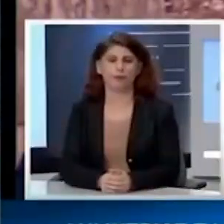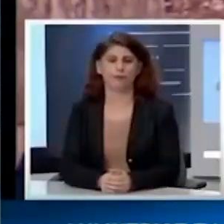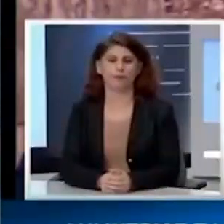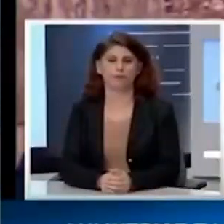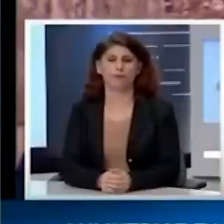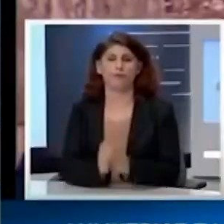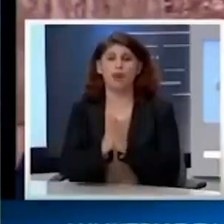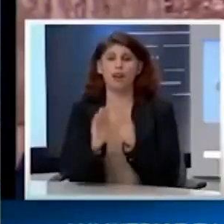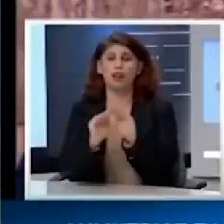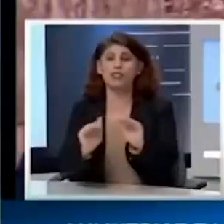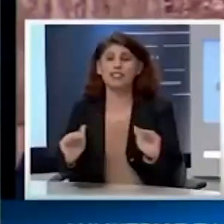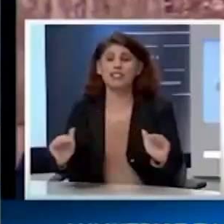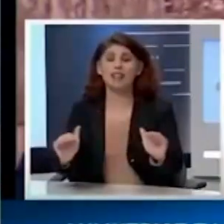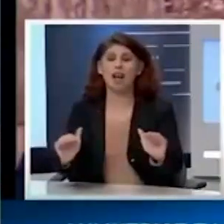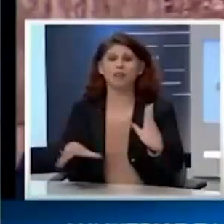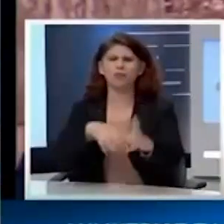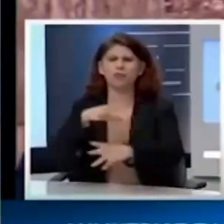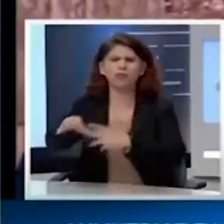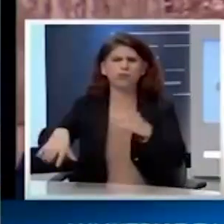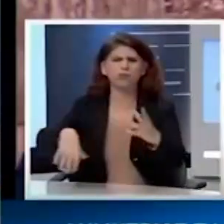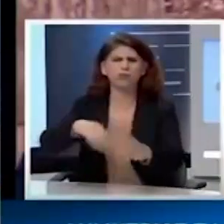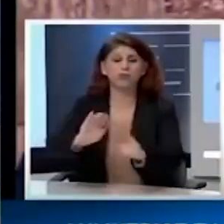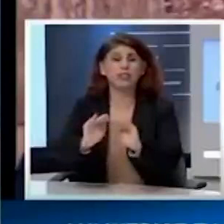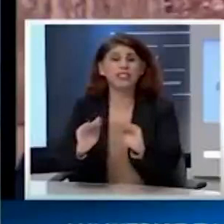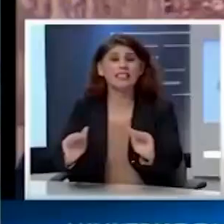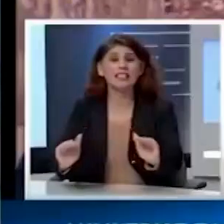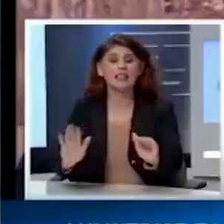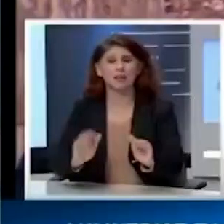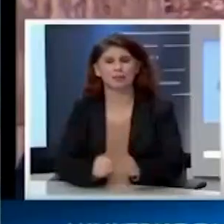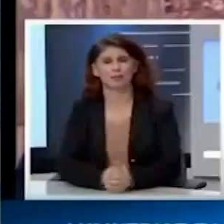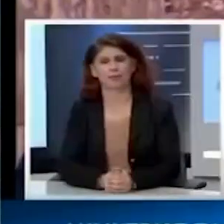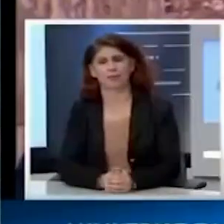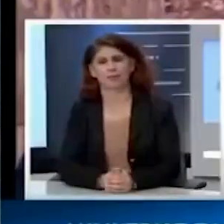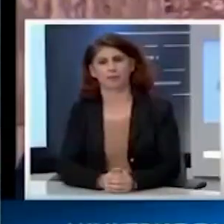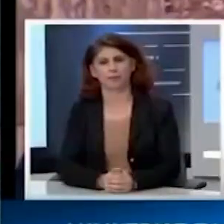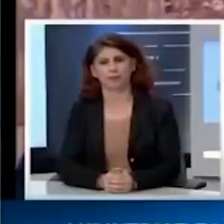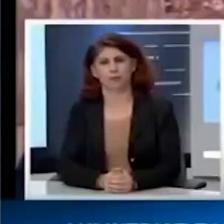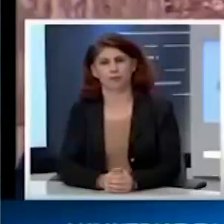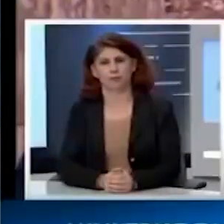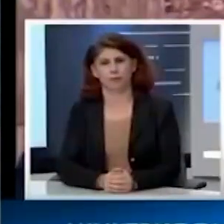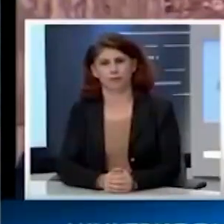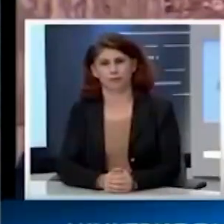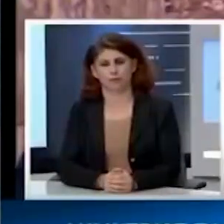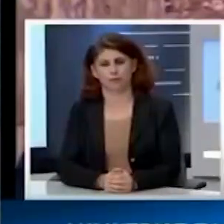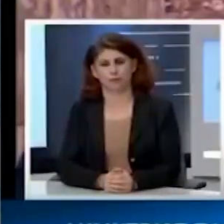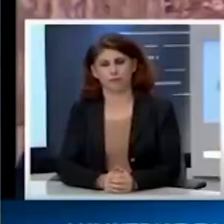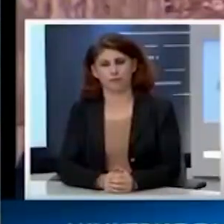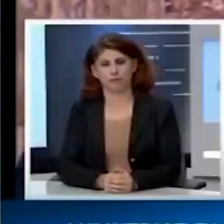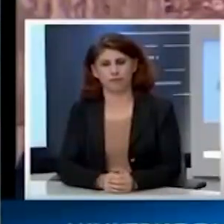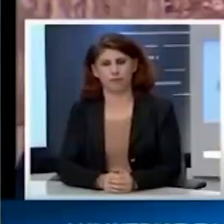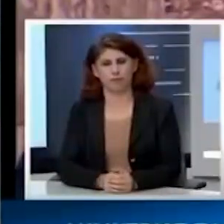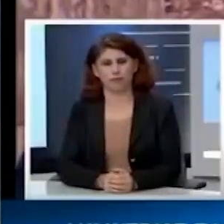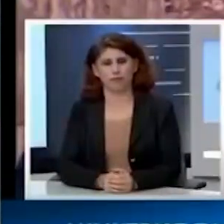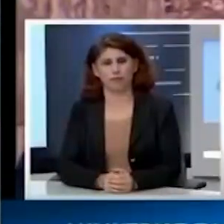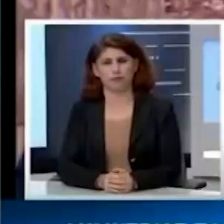κακούργημα. Όσον αφορά ο κύριος Μητσοτάκης, το πιο πιθανόν σύμφωνα με τις πληροφορίες που έχουμε είναι να παραστεί μόνο στην ψηφοφορία, γιατί το πρόγραμμά του